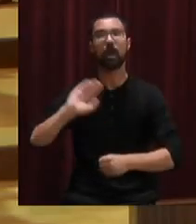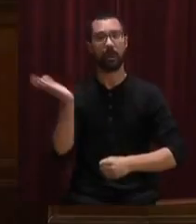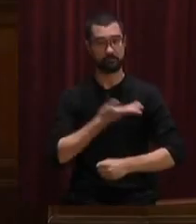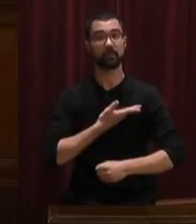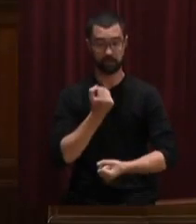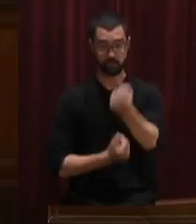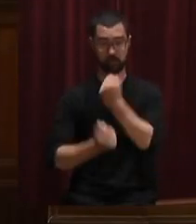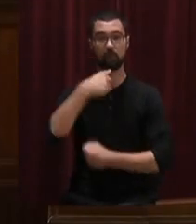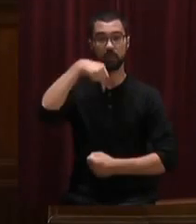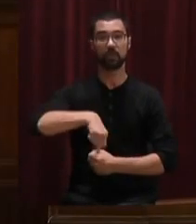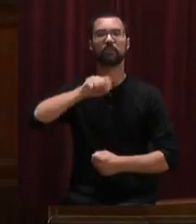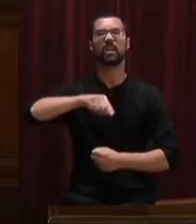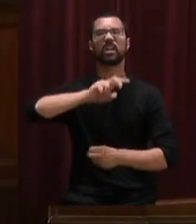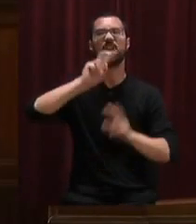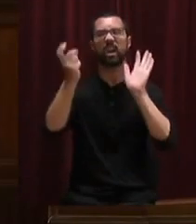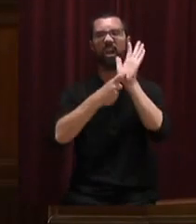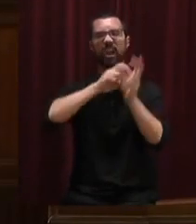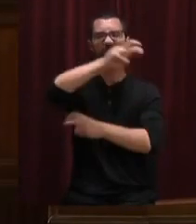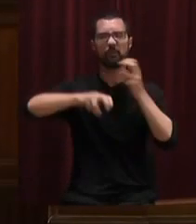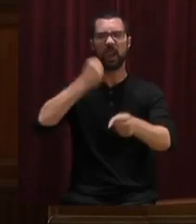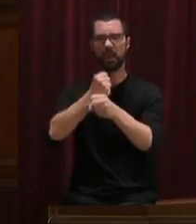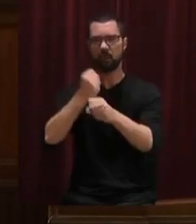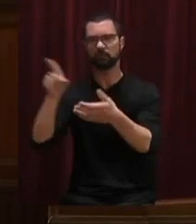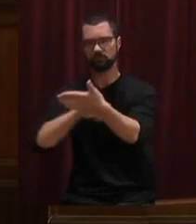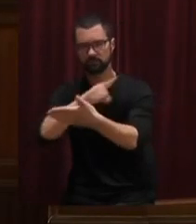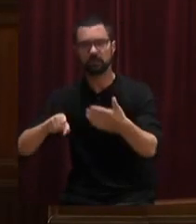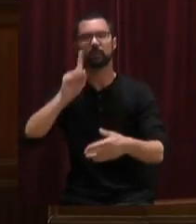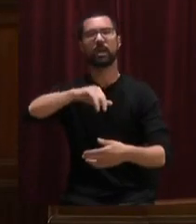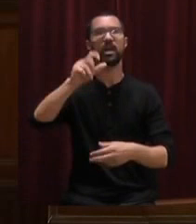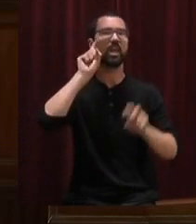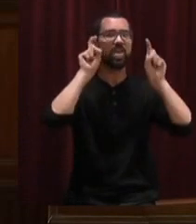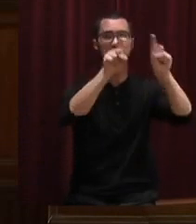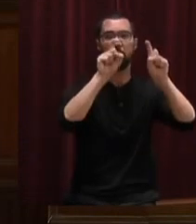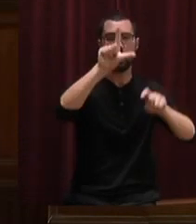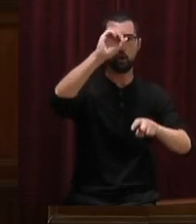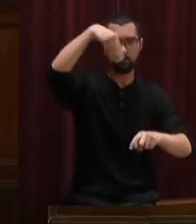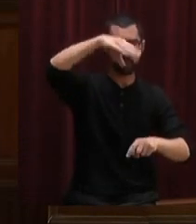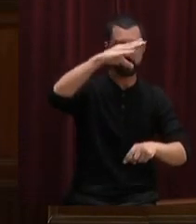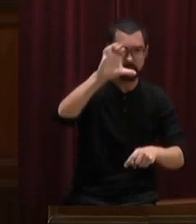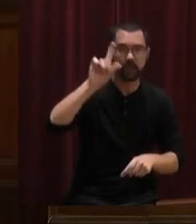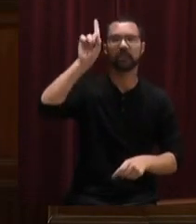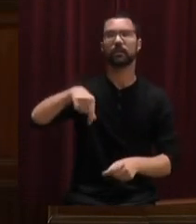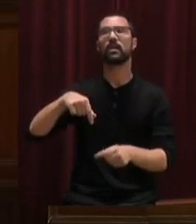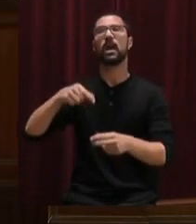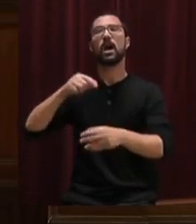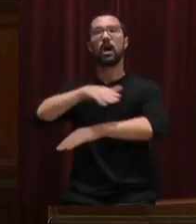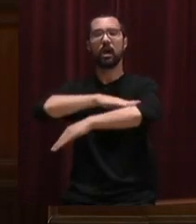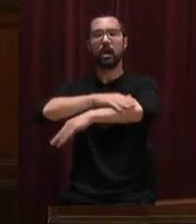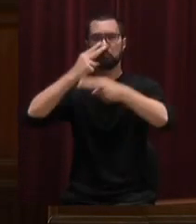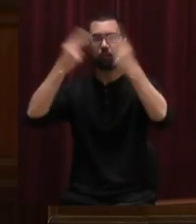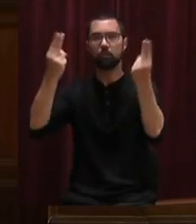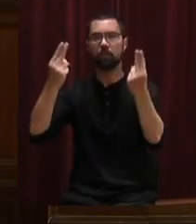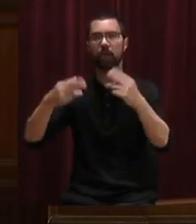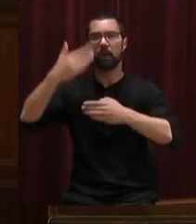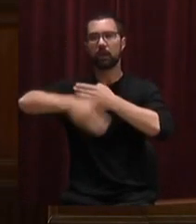societat, com la reforma laboral, la LOMCE i una llei de racionalització de l'administració que limita la capacitat d'aportar